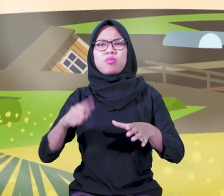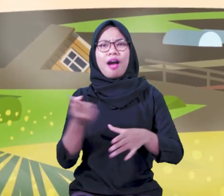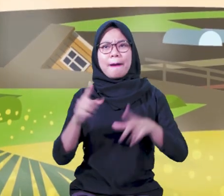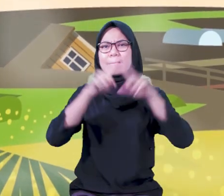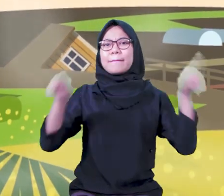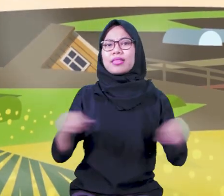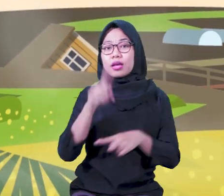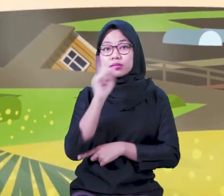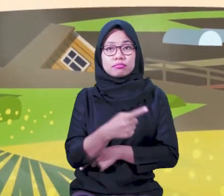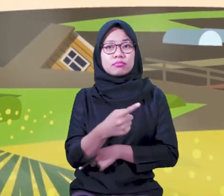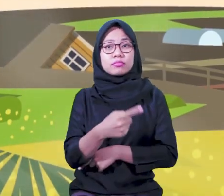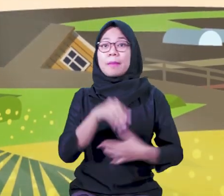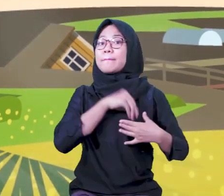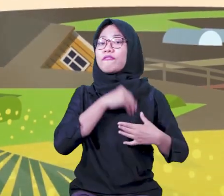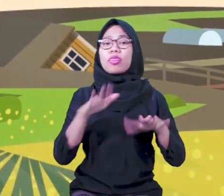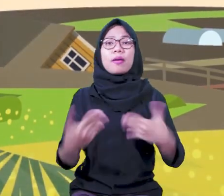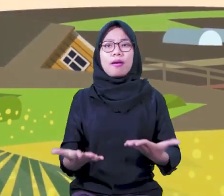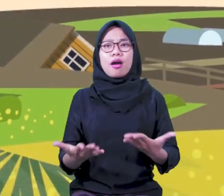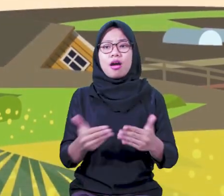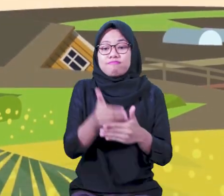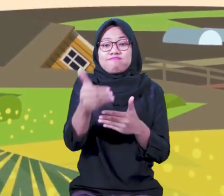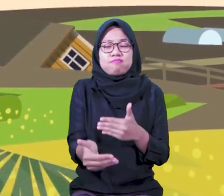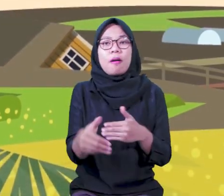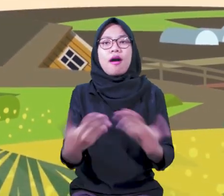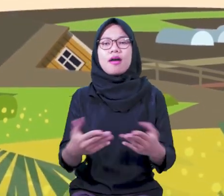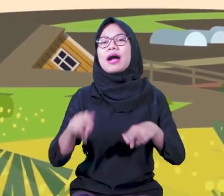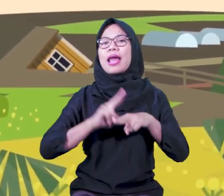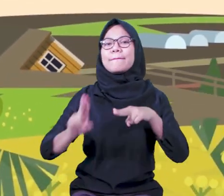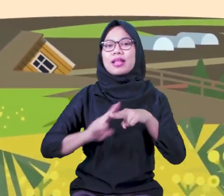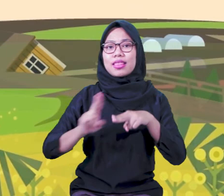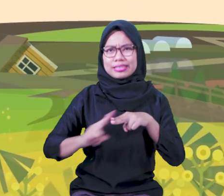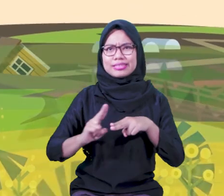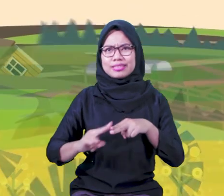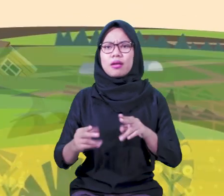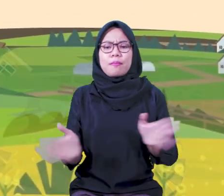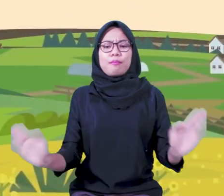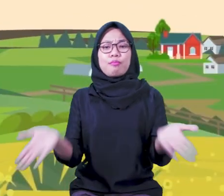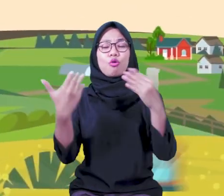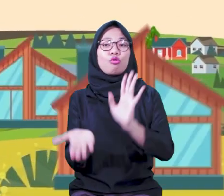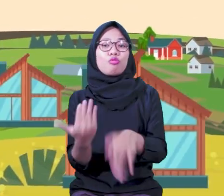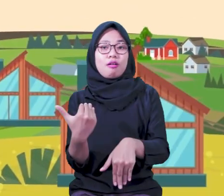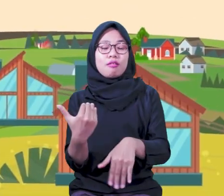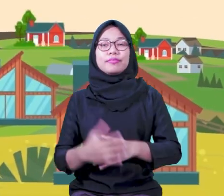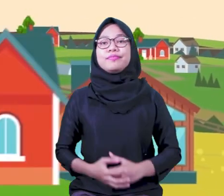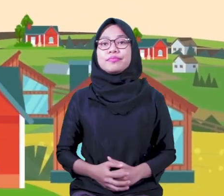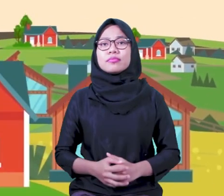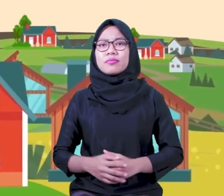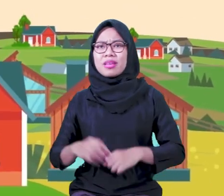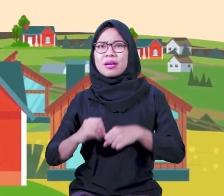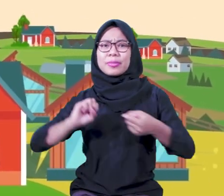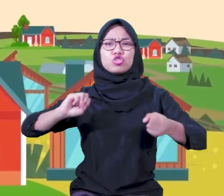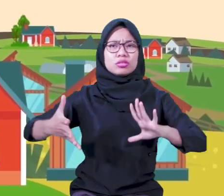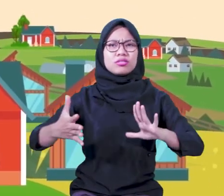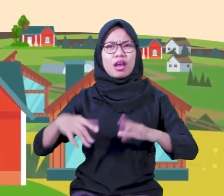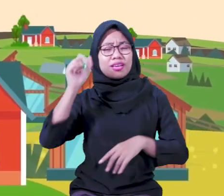geospasial yang dihasilkan pemetaan cepat juga bisa digunakan untuk tahap selanjutnya yang mau rehabilitasi dan rekonstruksi